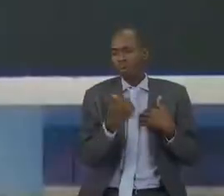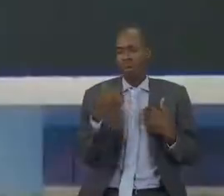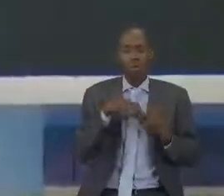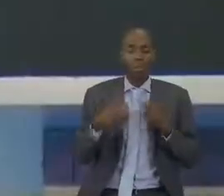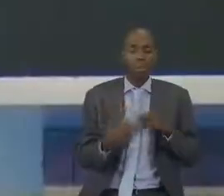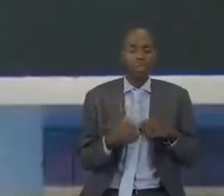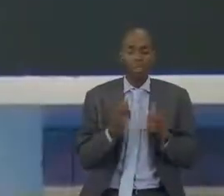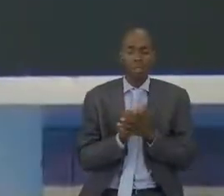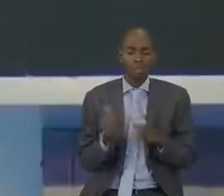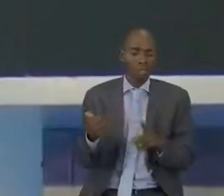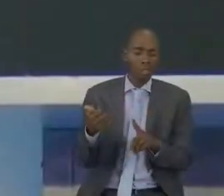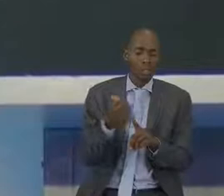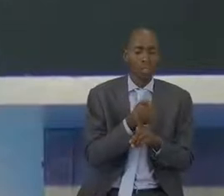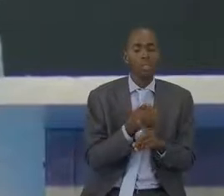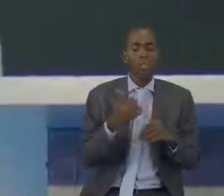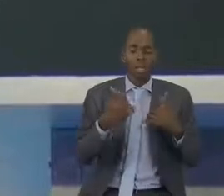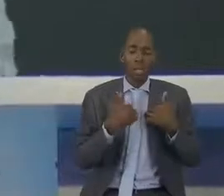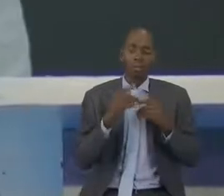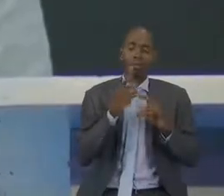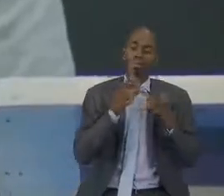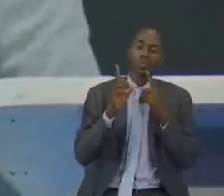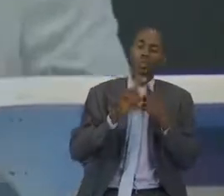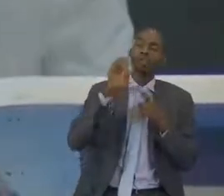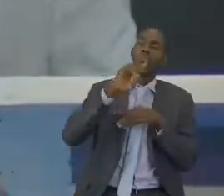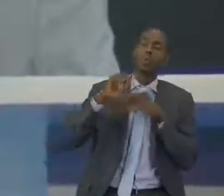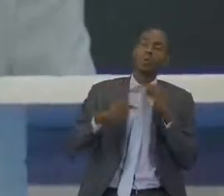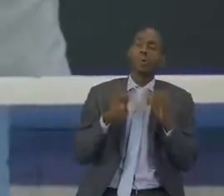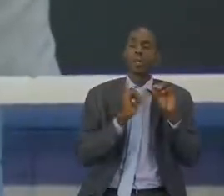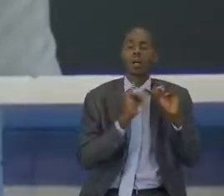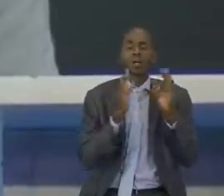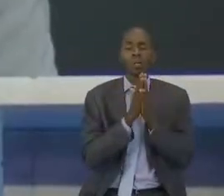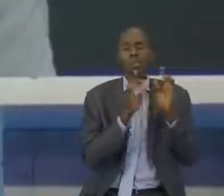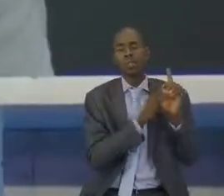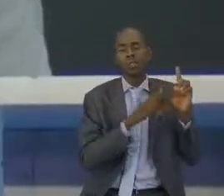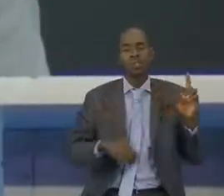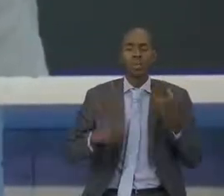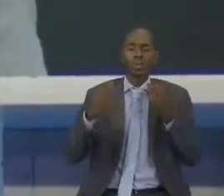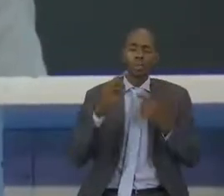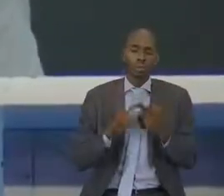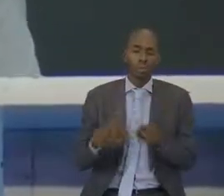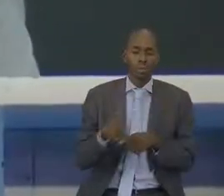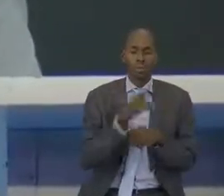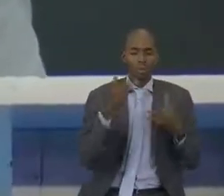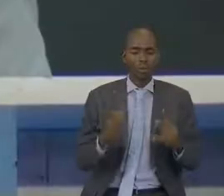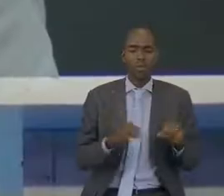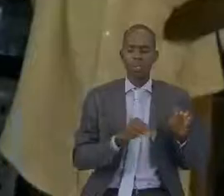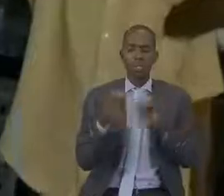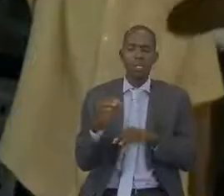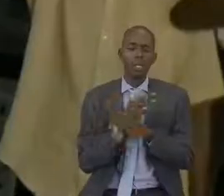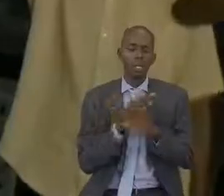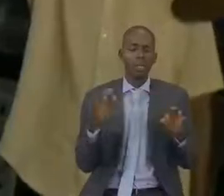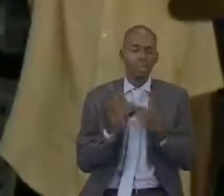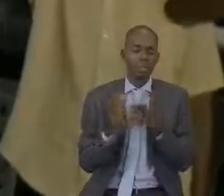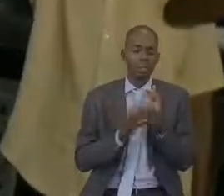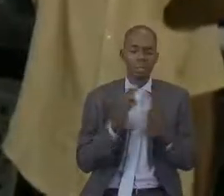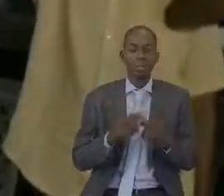eux-mêmes ont déjà mentionné à toi, viens à eux maintenant, Seigneur, affranchis-les. Brise